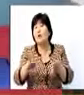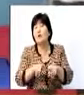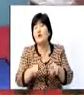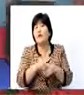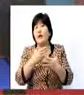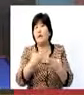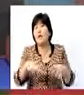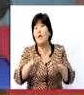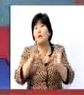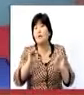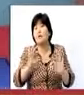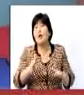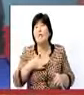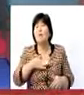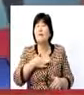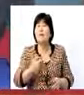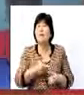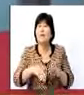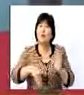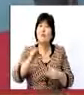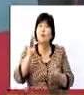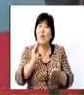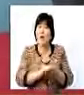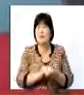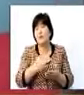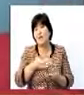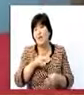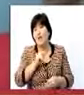уровень этого вида искусства в регионе, и мы благодарны за высокую оценку нашей работы.